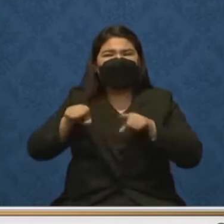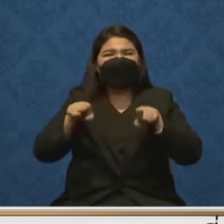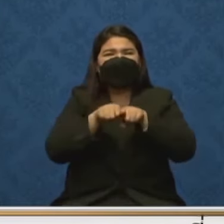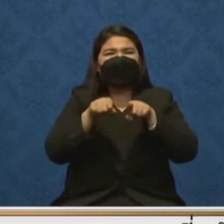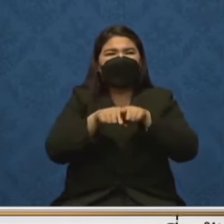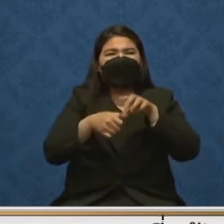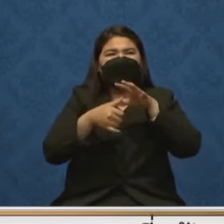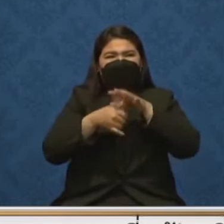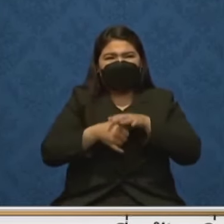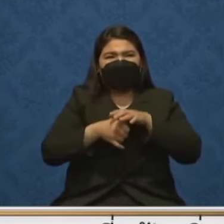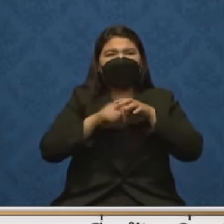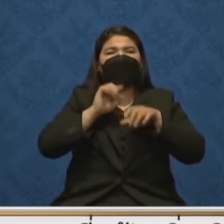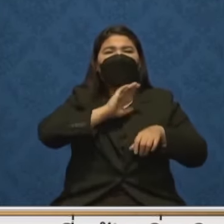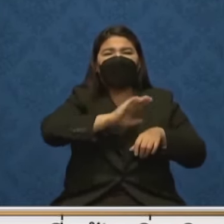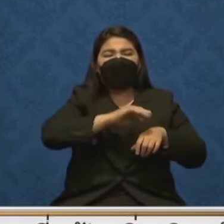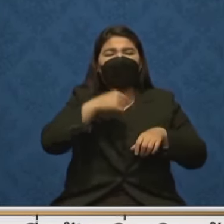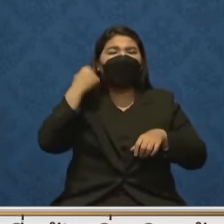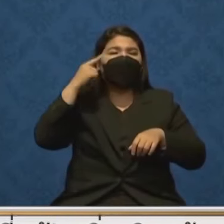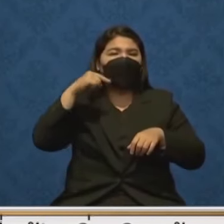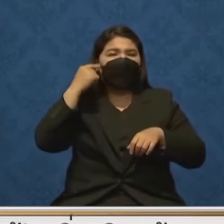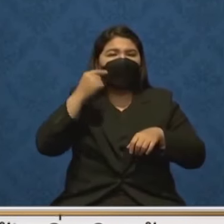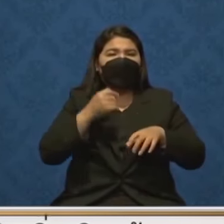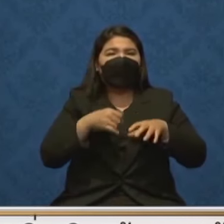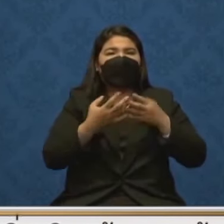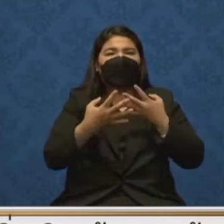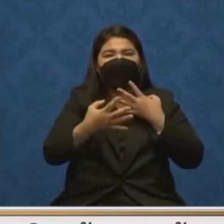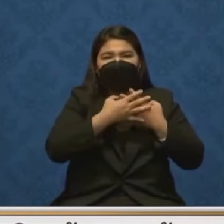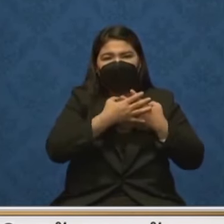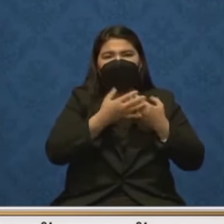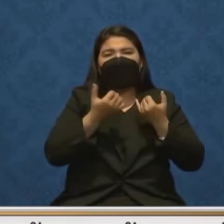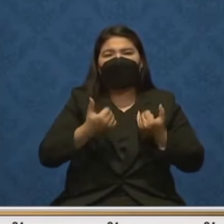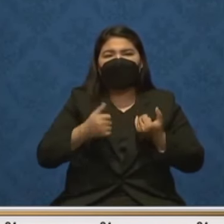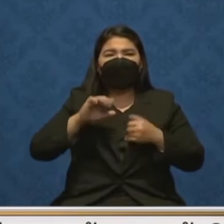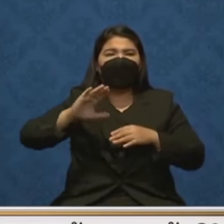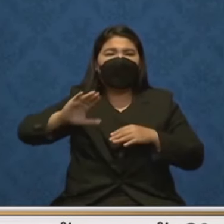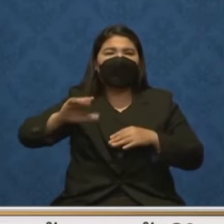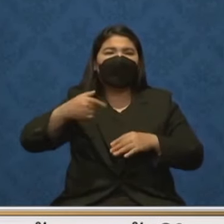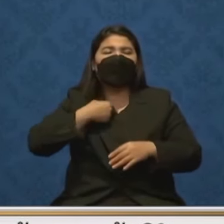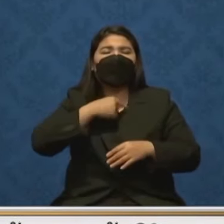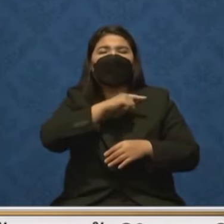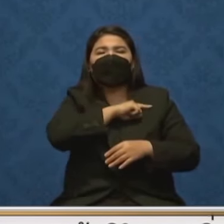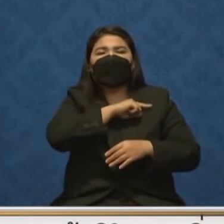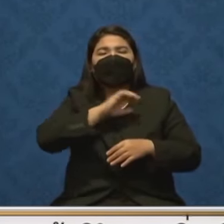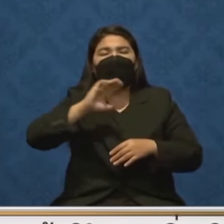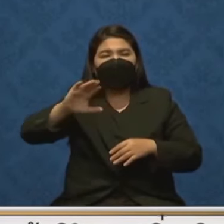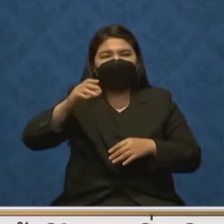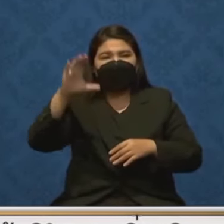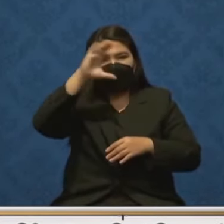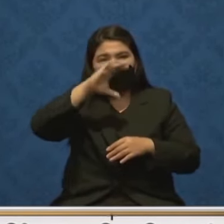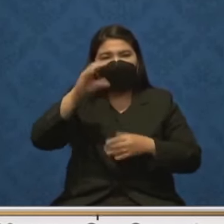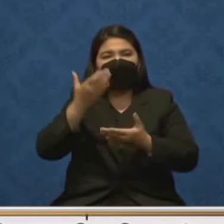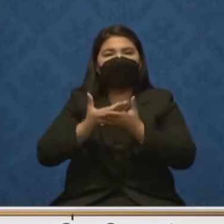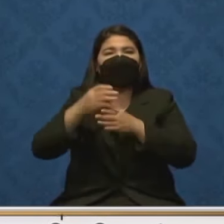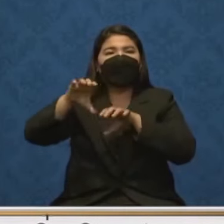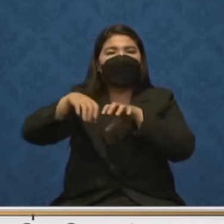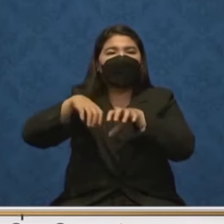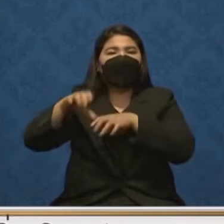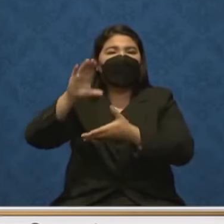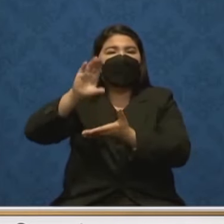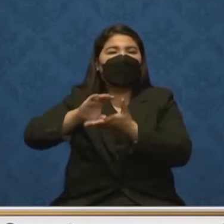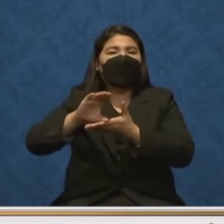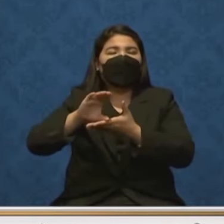ของผู้ต้องขังอย่างหนึ่งค่ะเป็นหน้าที่ของกรมราชทัณฑ์นะคะที่ปีหน้าจะต้องจัดหางบประมาณในส่วนนี้ไงตามข้อ